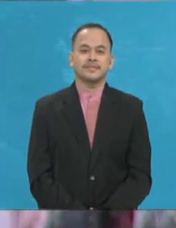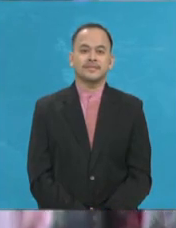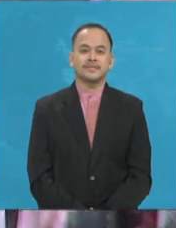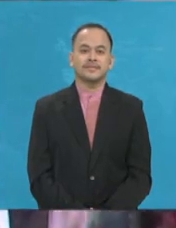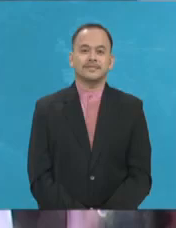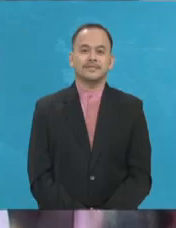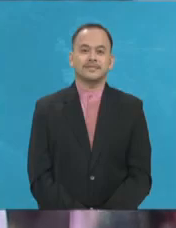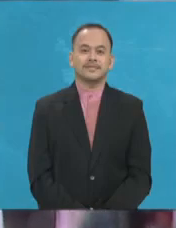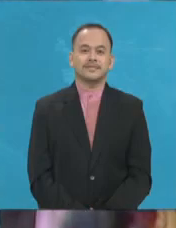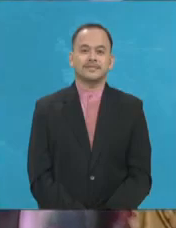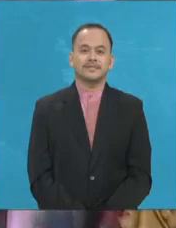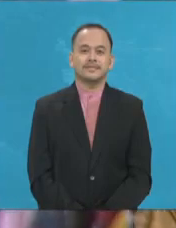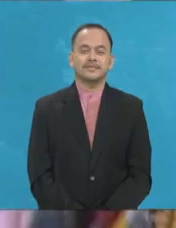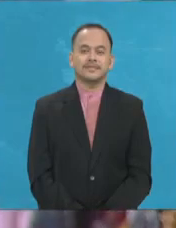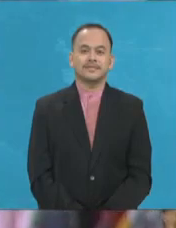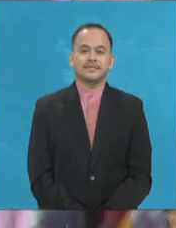tmp70.gif